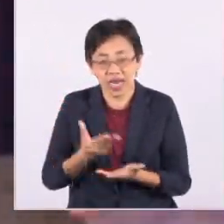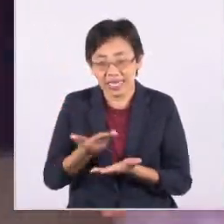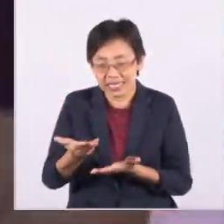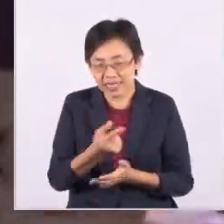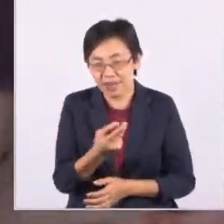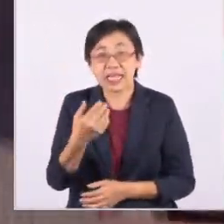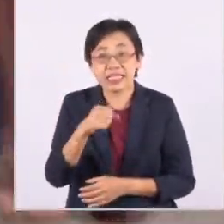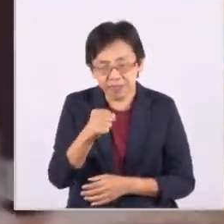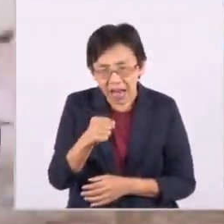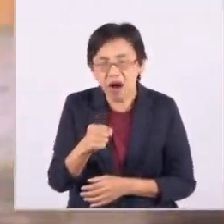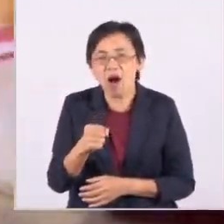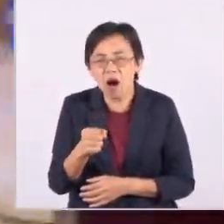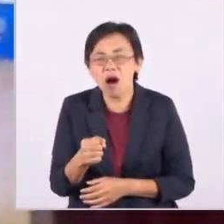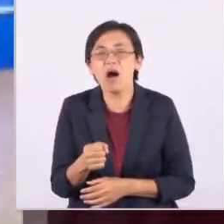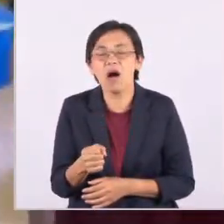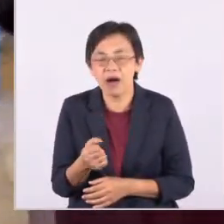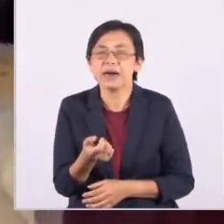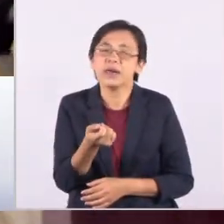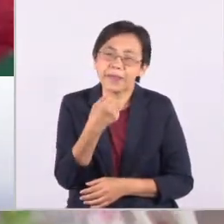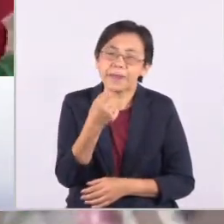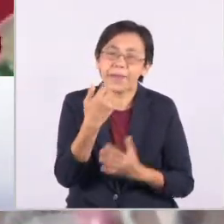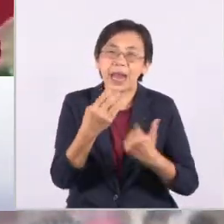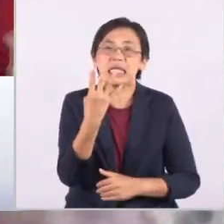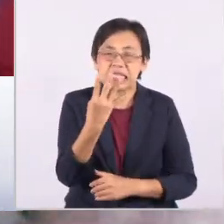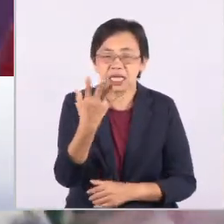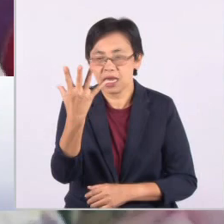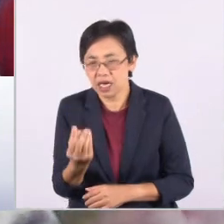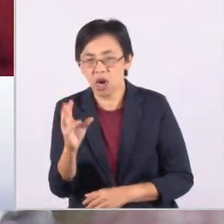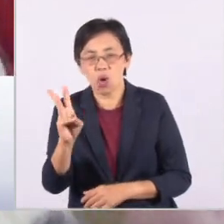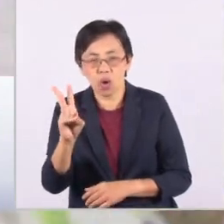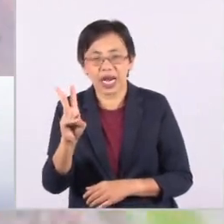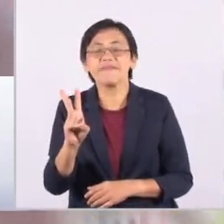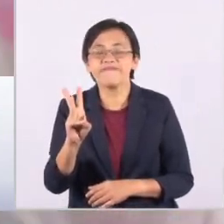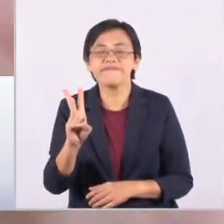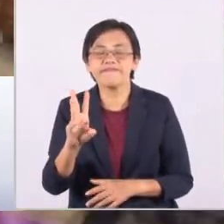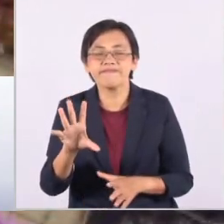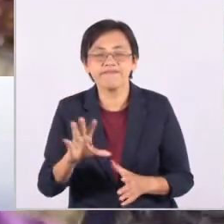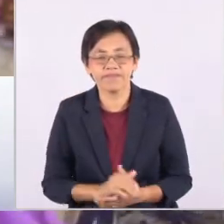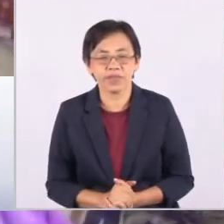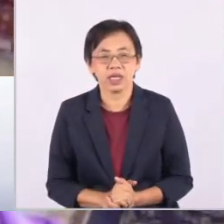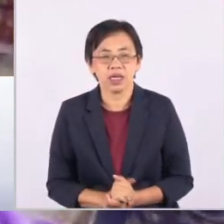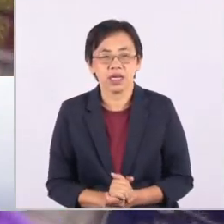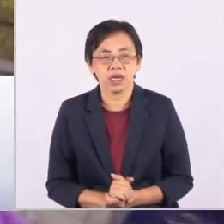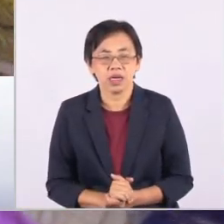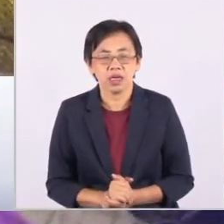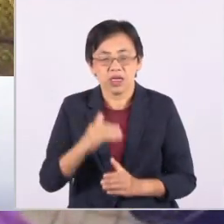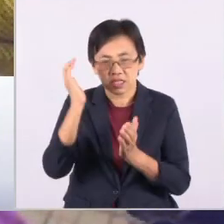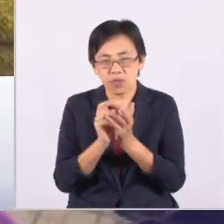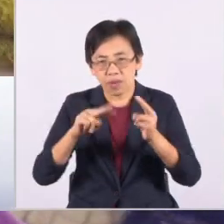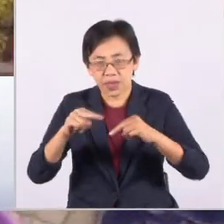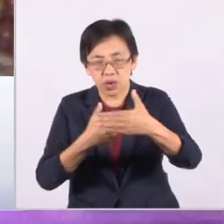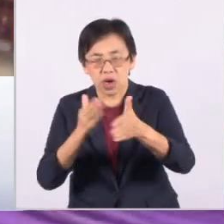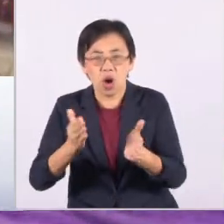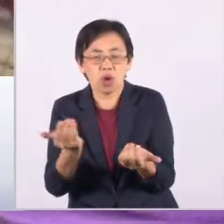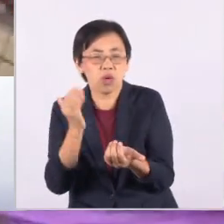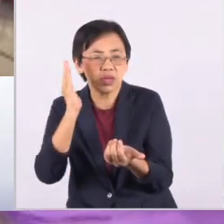เหลืออีก 6เม็ดนะเสียไปแล้ว 4เม็ดก็ให้เจ้าหน้าที่โดยดีเลยนะคะแล้วนอกจากนี้เจ้าหน้าที่ก็ไปตรวจห้องลูกชายนะคะก็